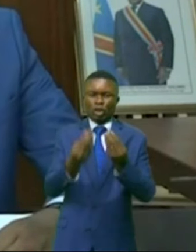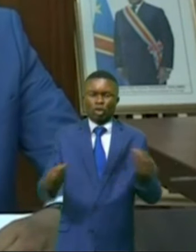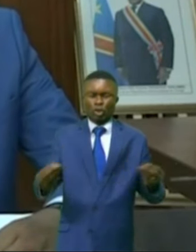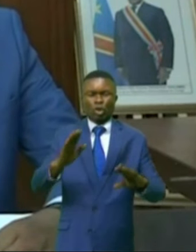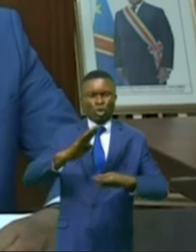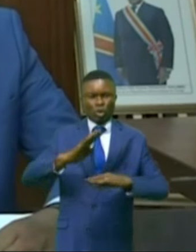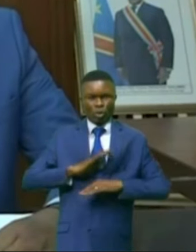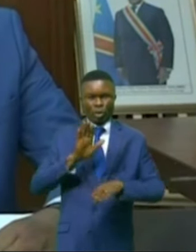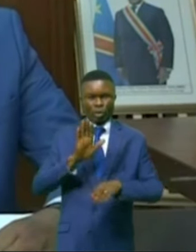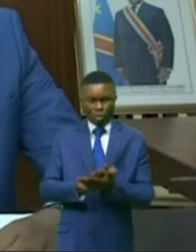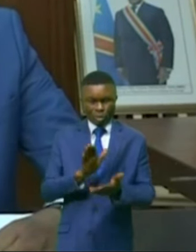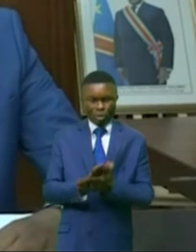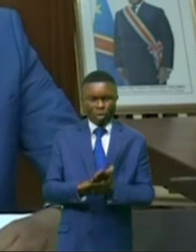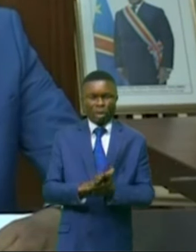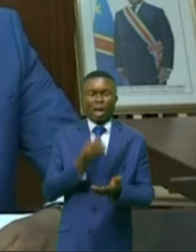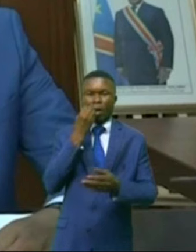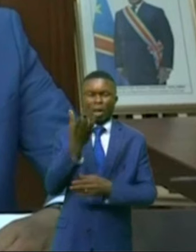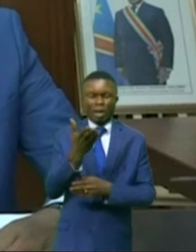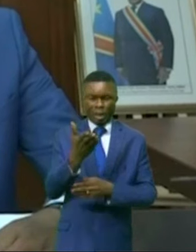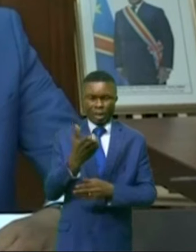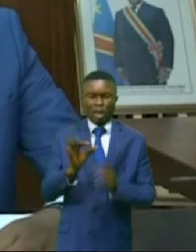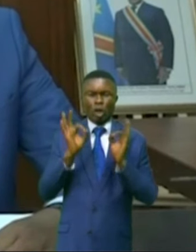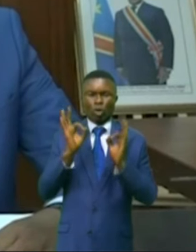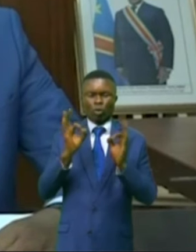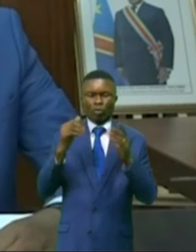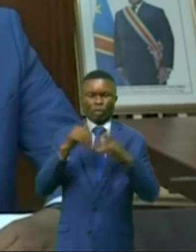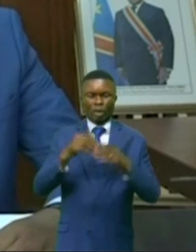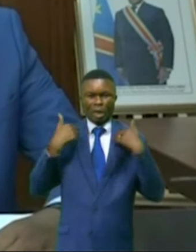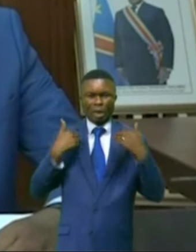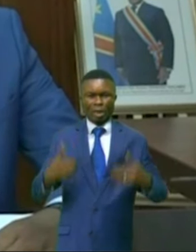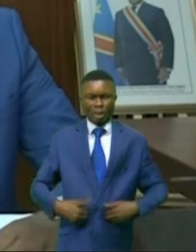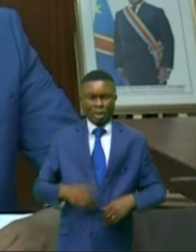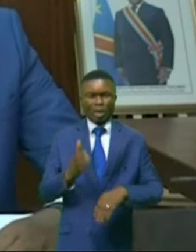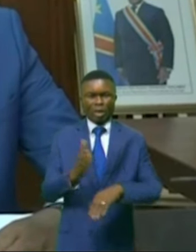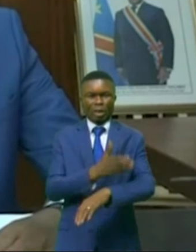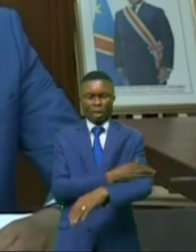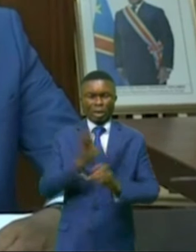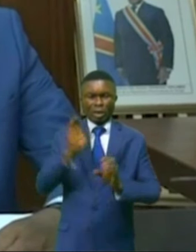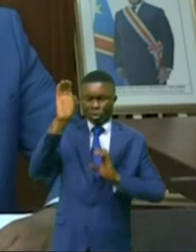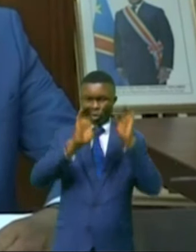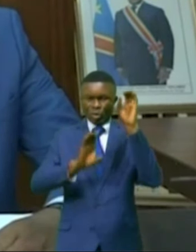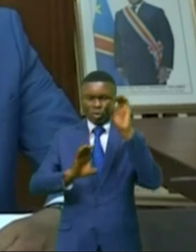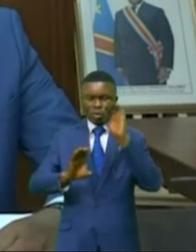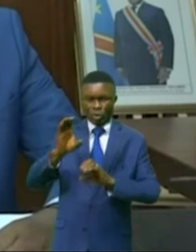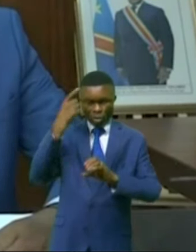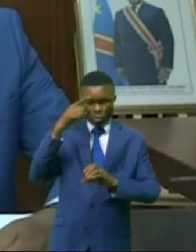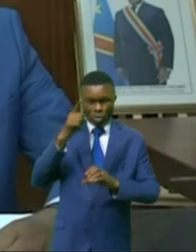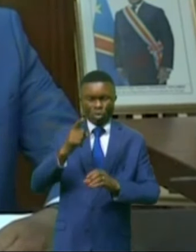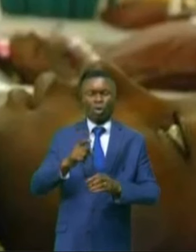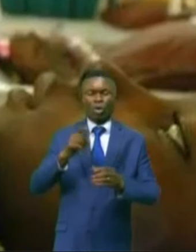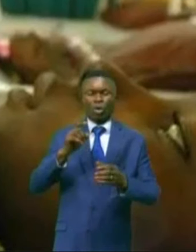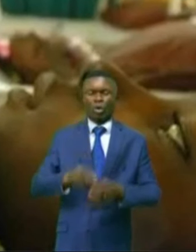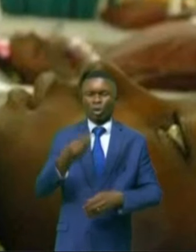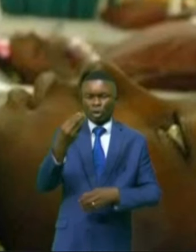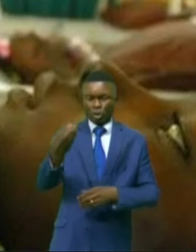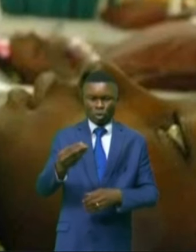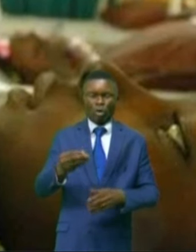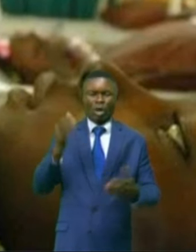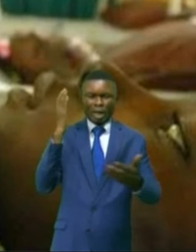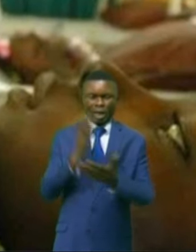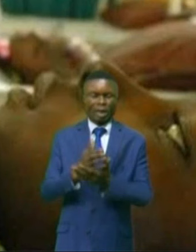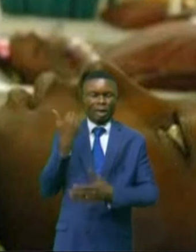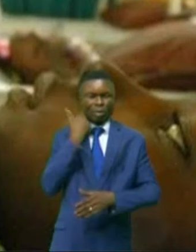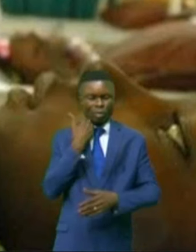cité aujourd'hui comme exemple d'innovation en santé, est une avancée scientifique pour tordre le cou à cette endémie chez